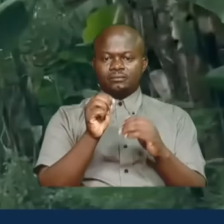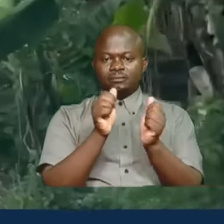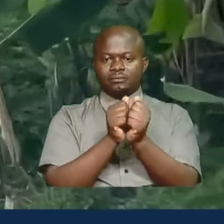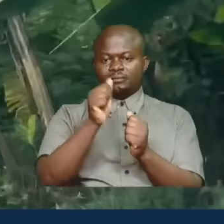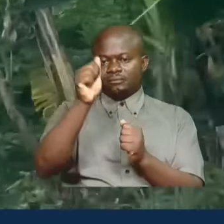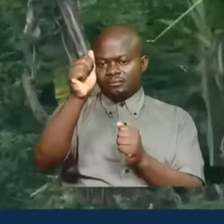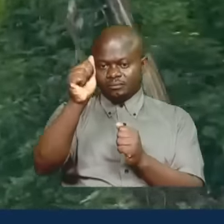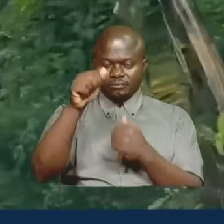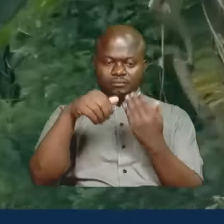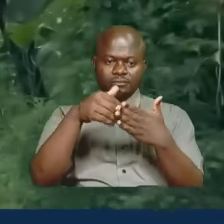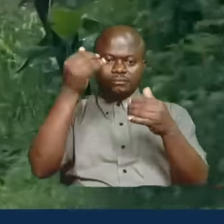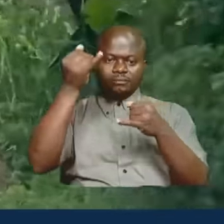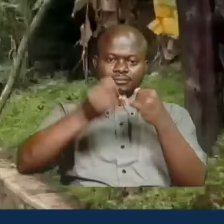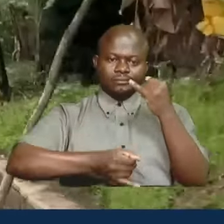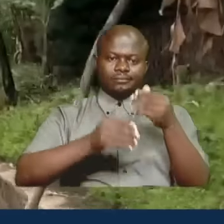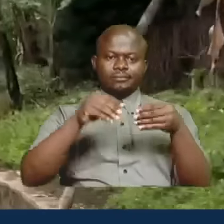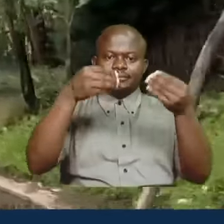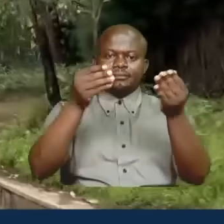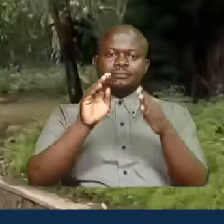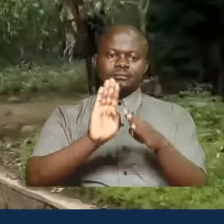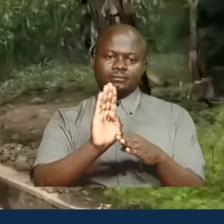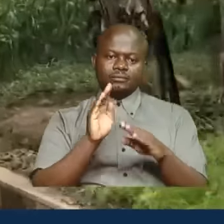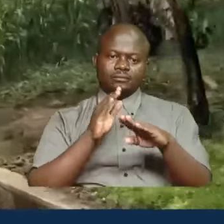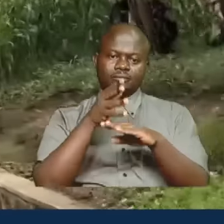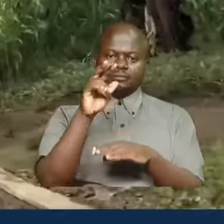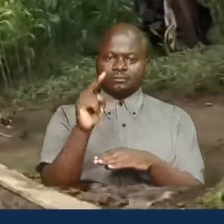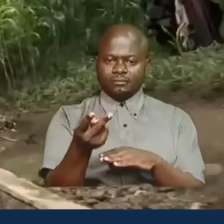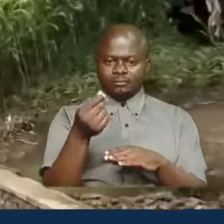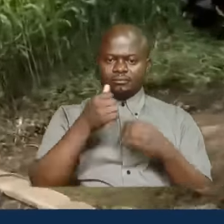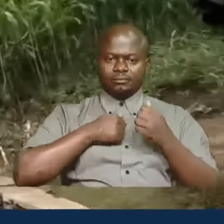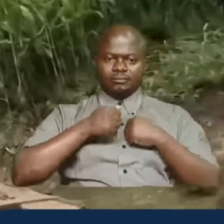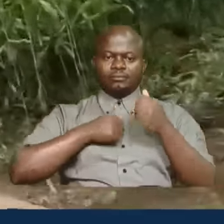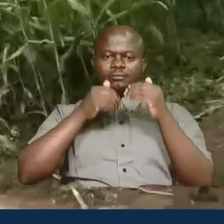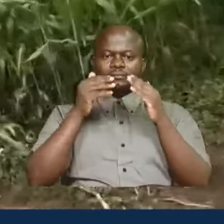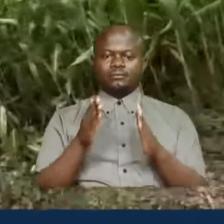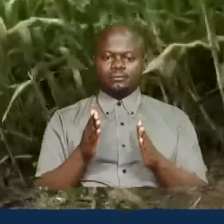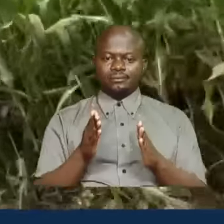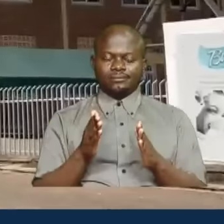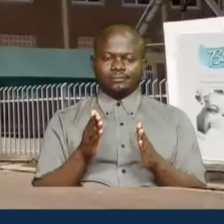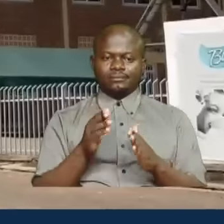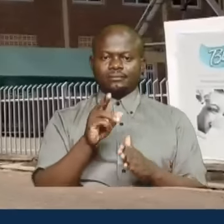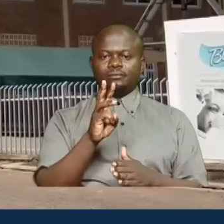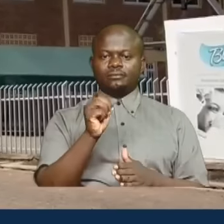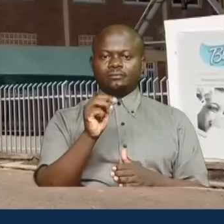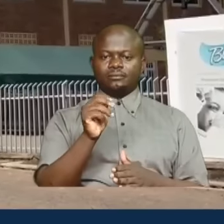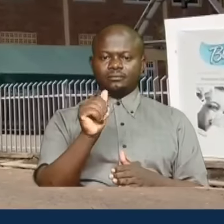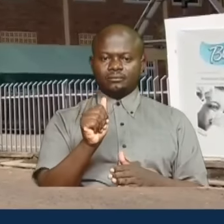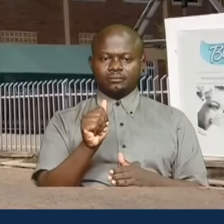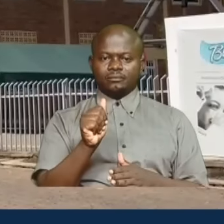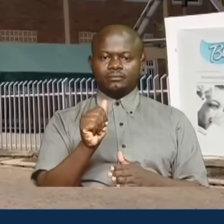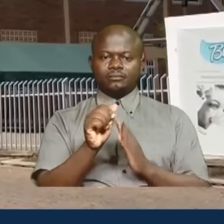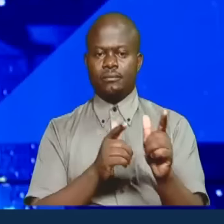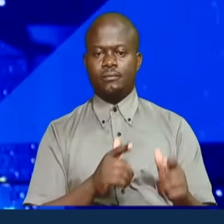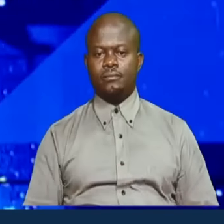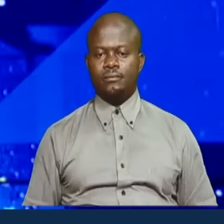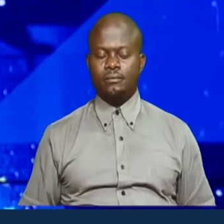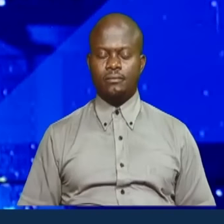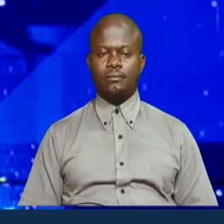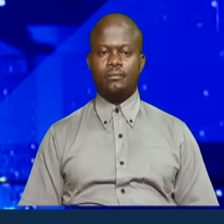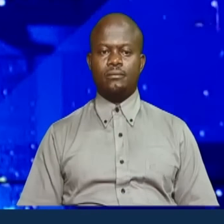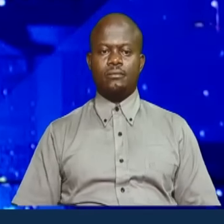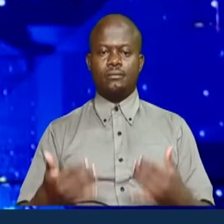15 usojwe utanzweho miliyari zisaga 2 z'amafaranga y'u Rwanda. Uwimana Emmanuel mu karere ka Burera.